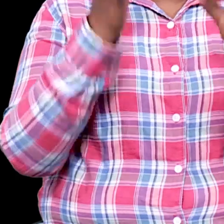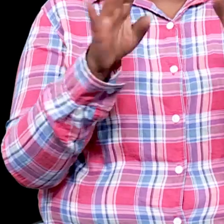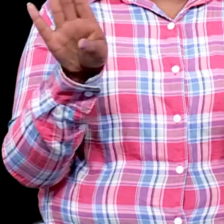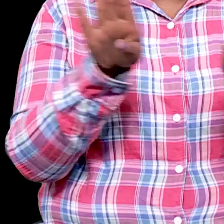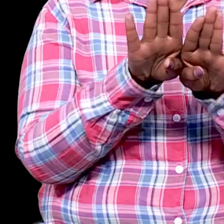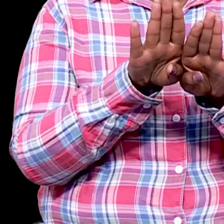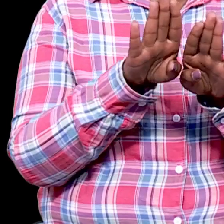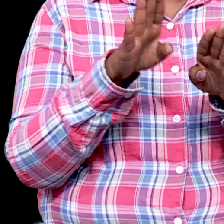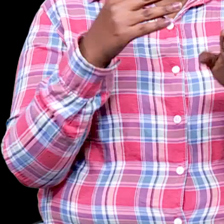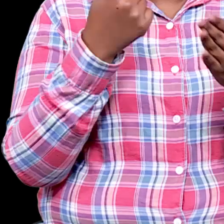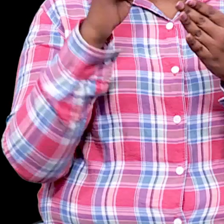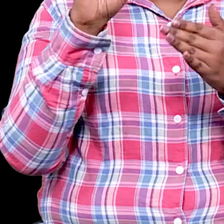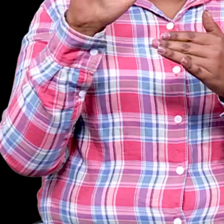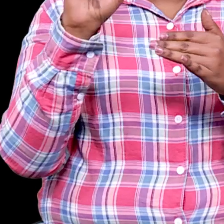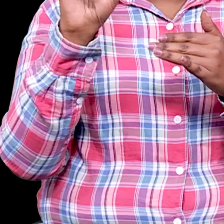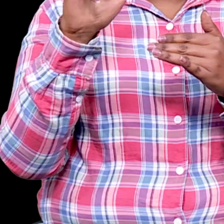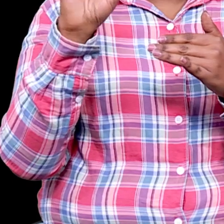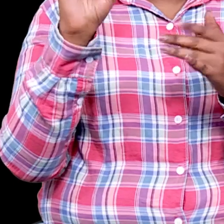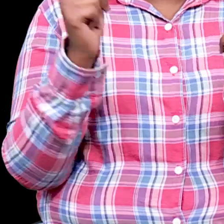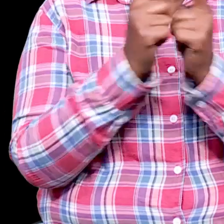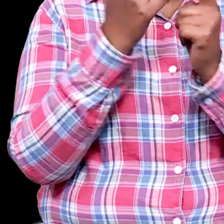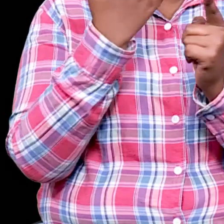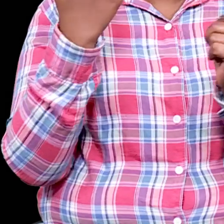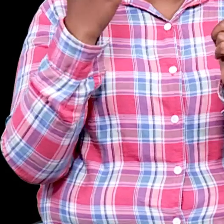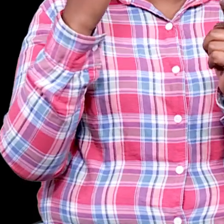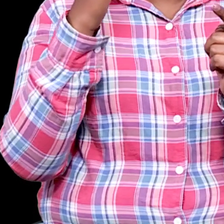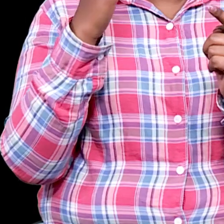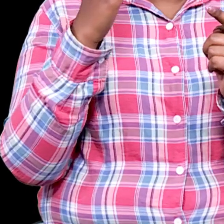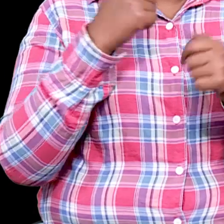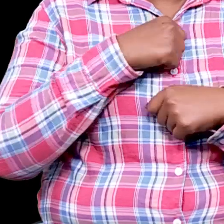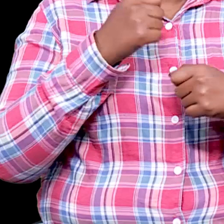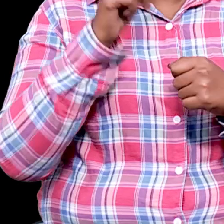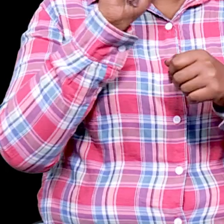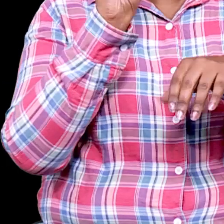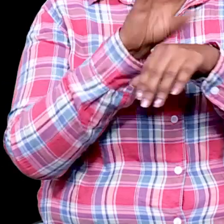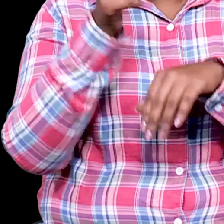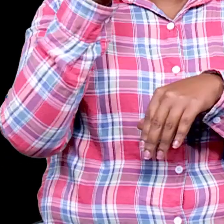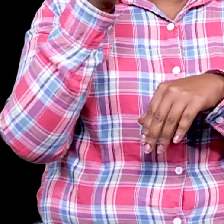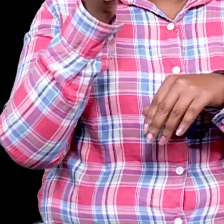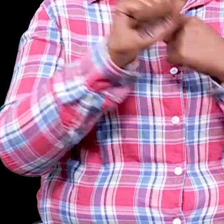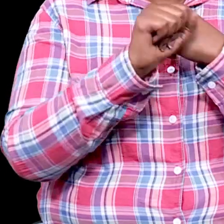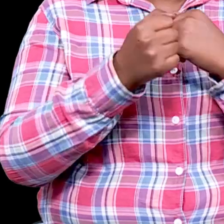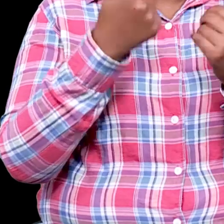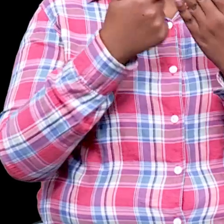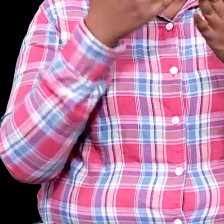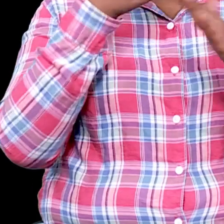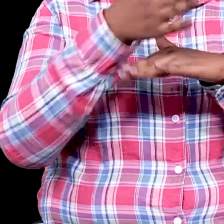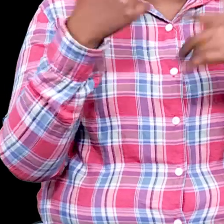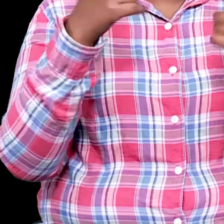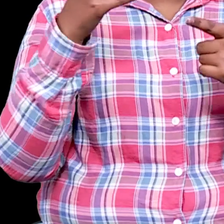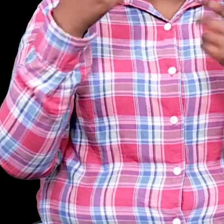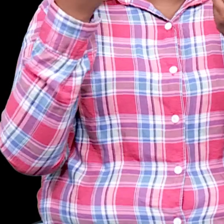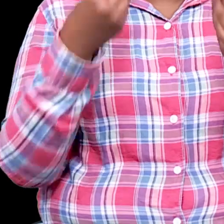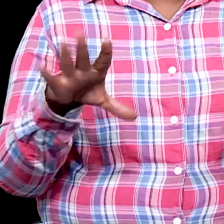ቤቱ ዘጋባት። መሰረት ባጋጠማት ነገር አዝናለች። ተመልካቾች ምን ትመክሯታላችሁ? ኤ መሰረት ከአሁን